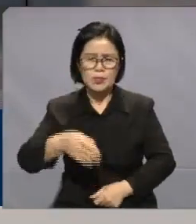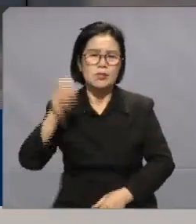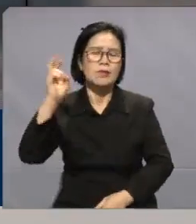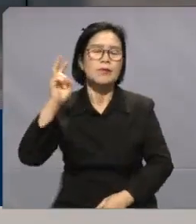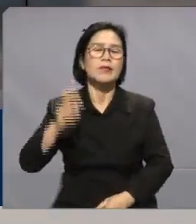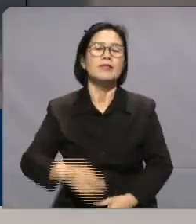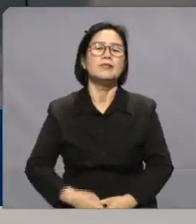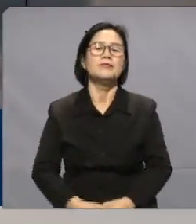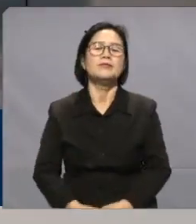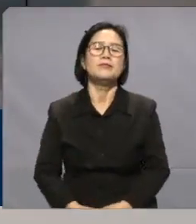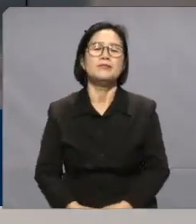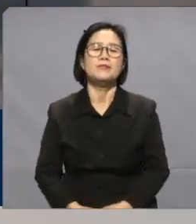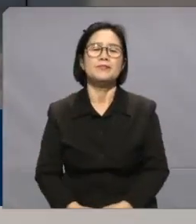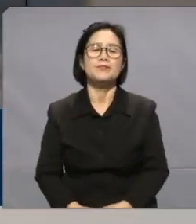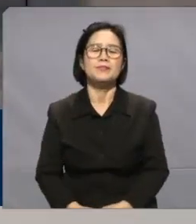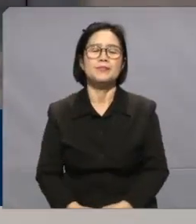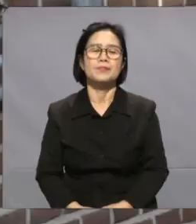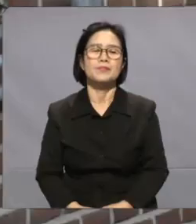신송희 기자입니다